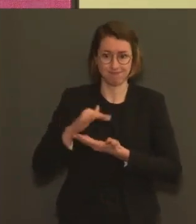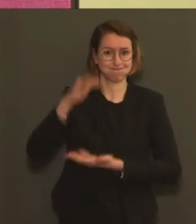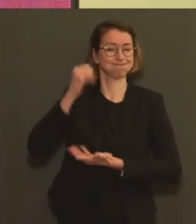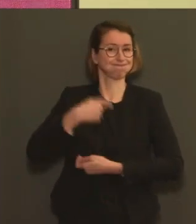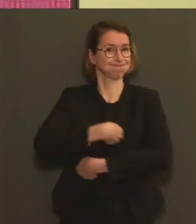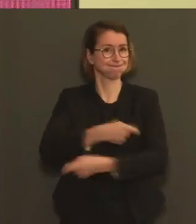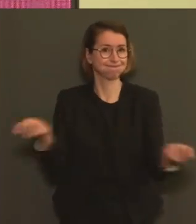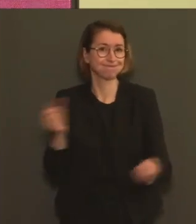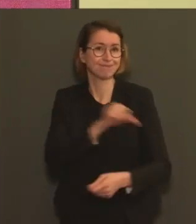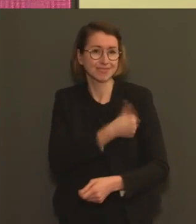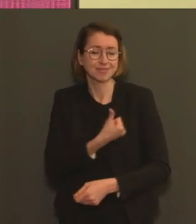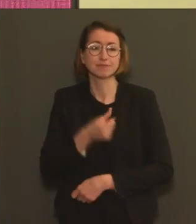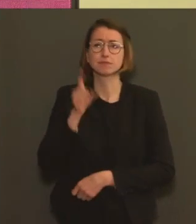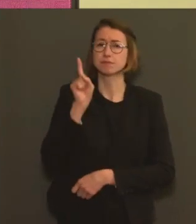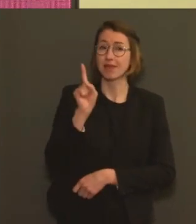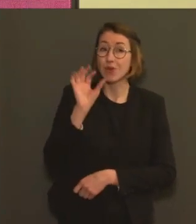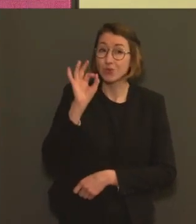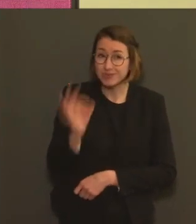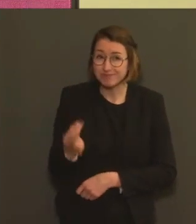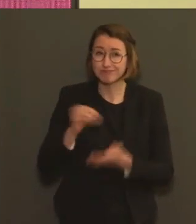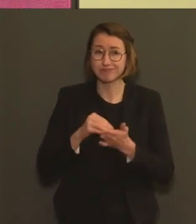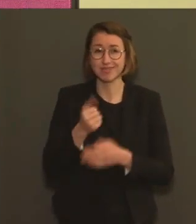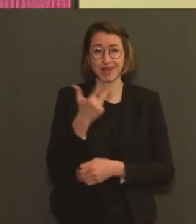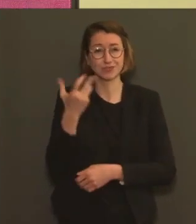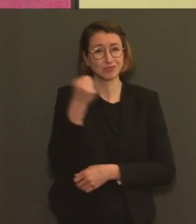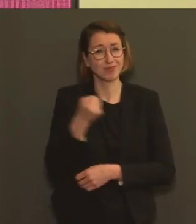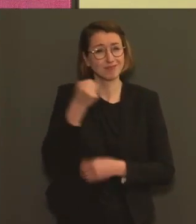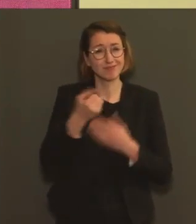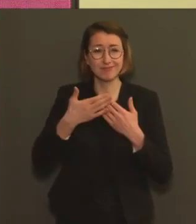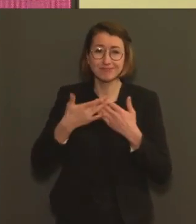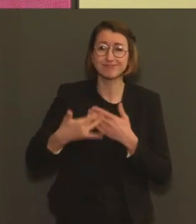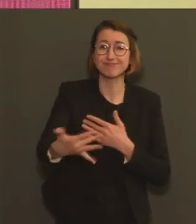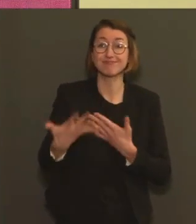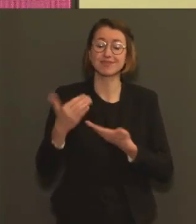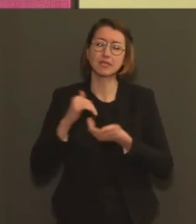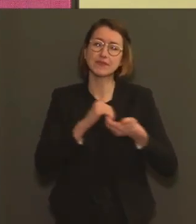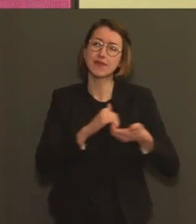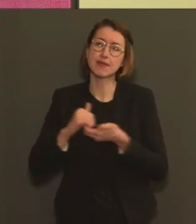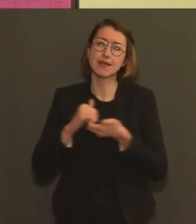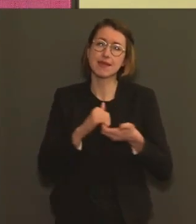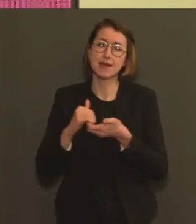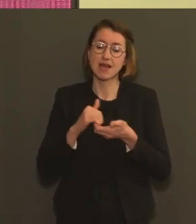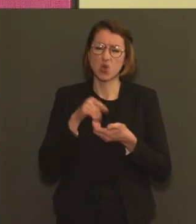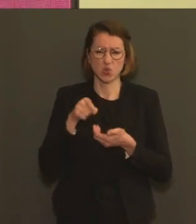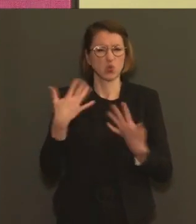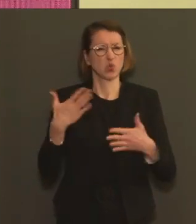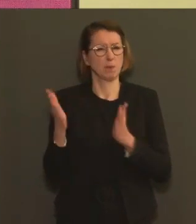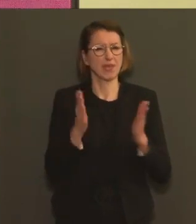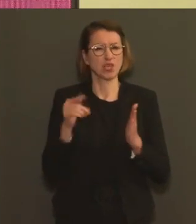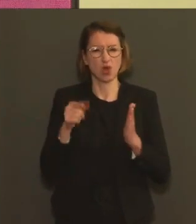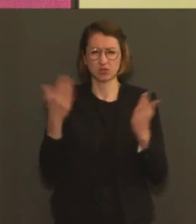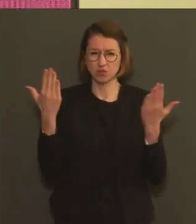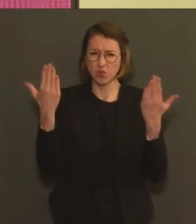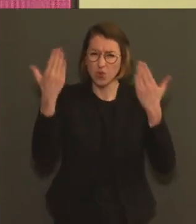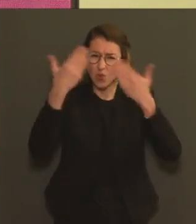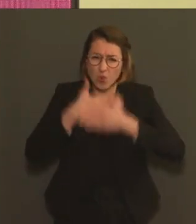quelques semaines au minimum, peu de mois je l'espère, d'un hiver. L'hiver, c'est plutôt une zone sombre, une zone dans laquelle on reste chez soi